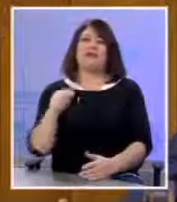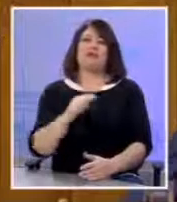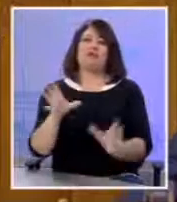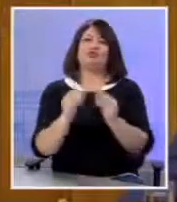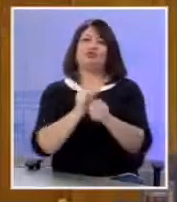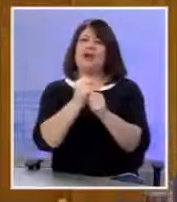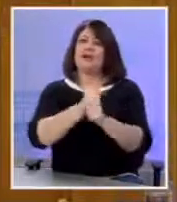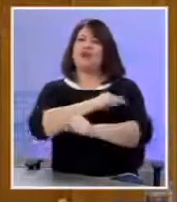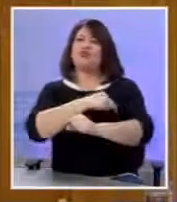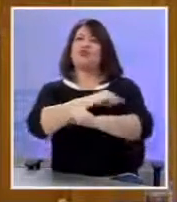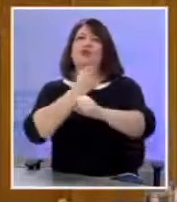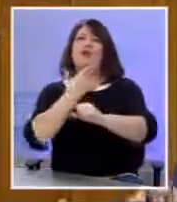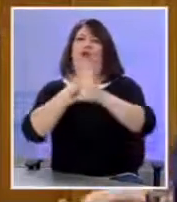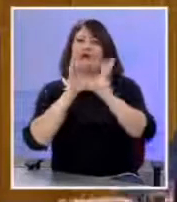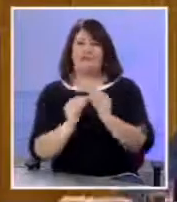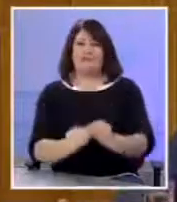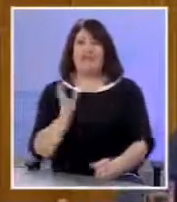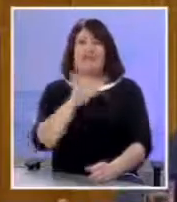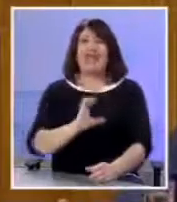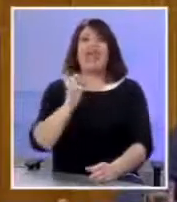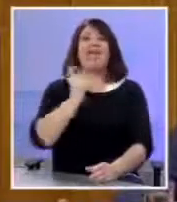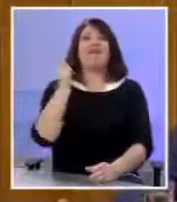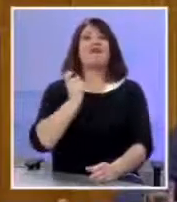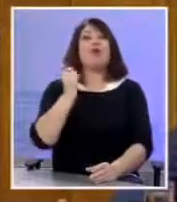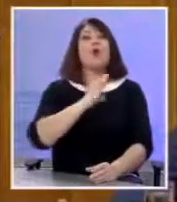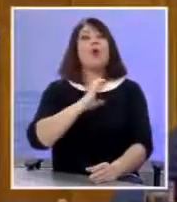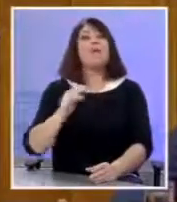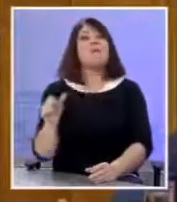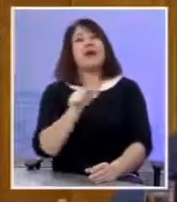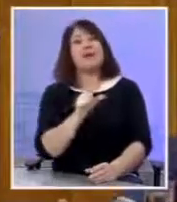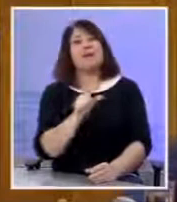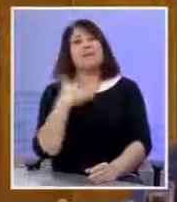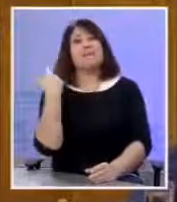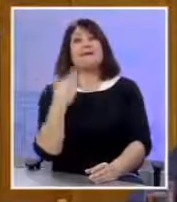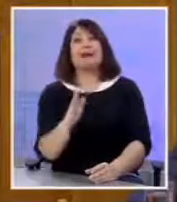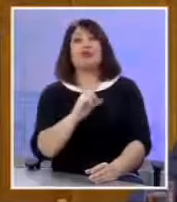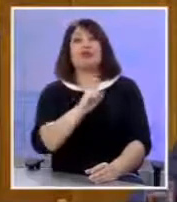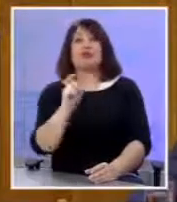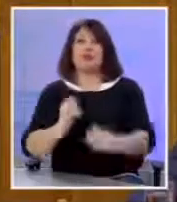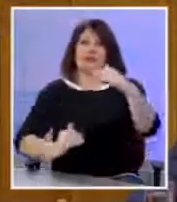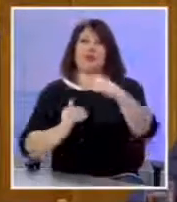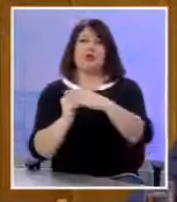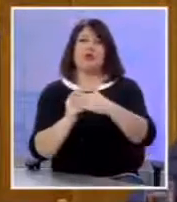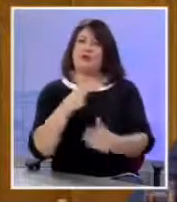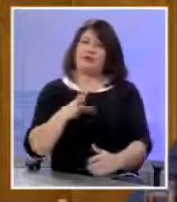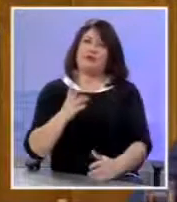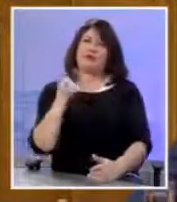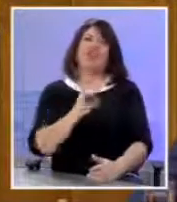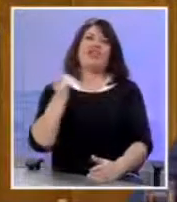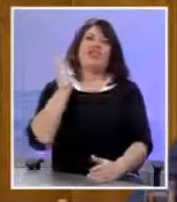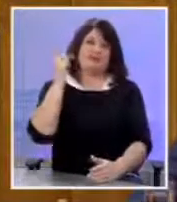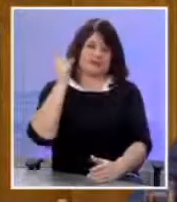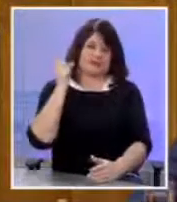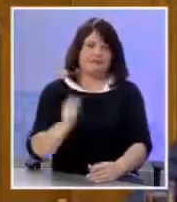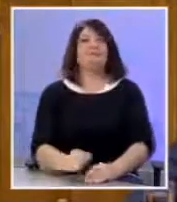Να θυμίσουμε δε ότι οι δανειστές ήθελαν το clawback να οριστεί στα 500 εκατομμύρια ευρώ από φέτος. Τέλος,